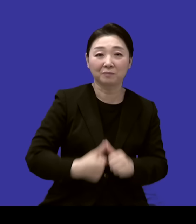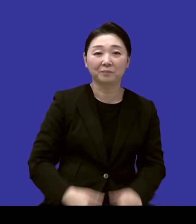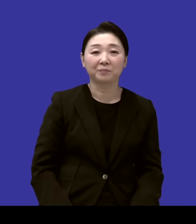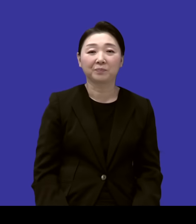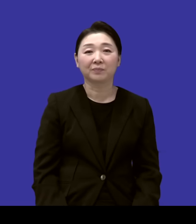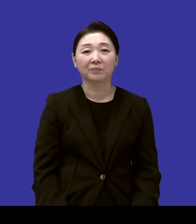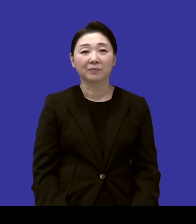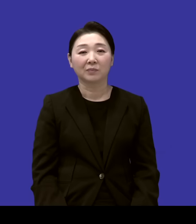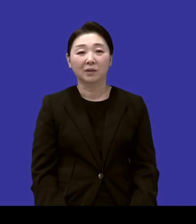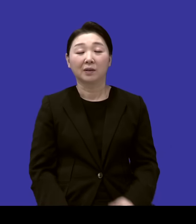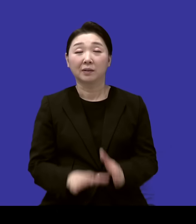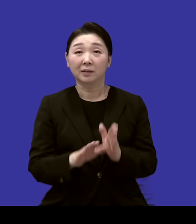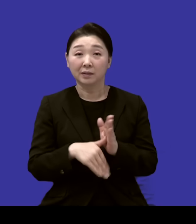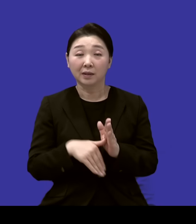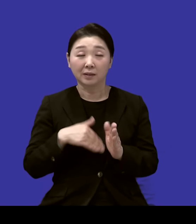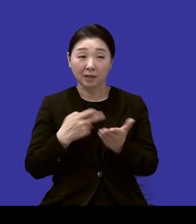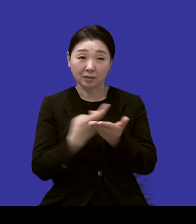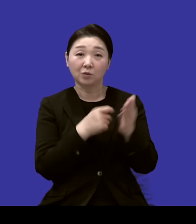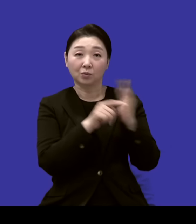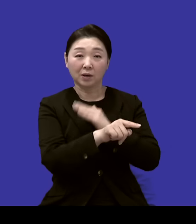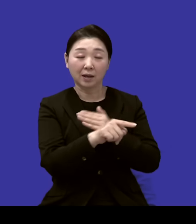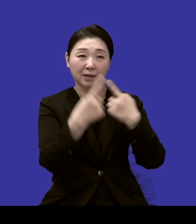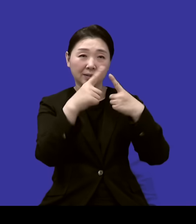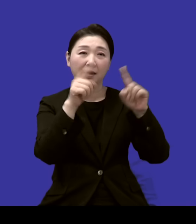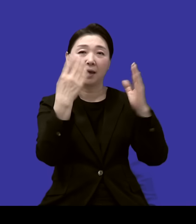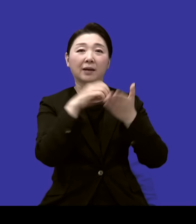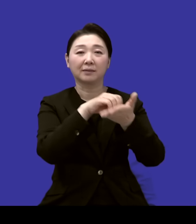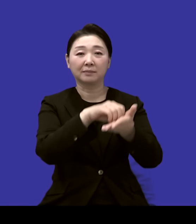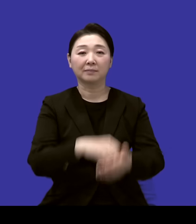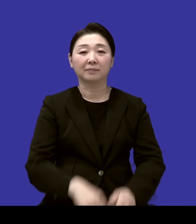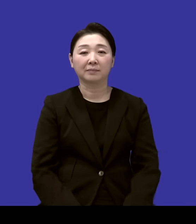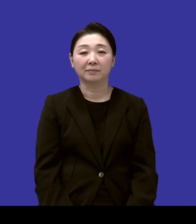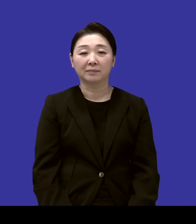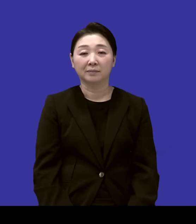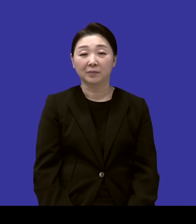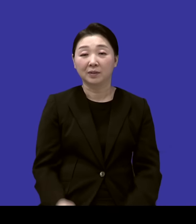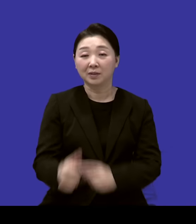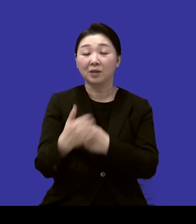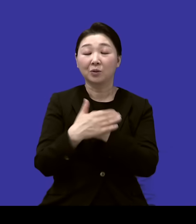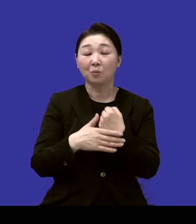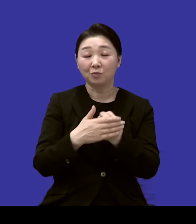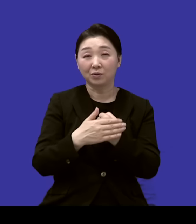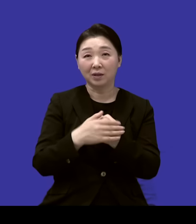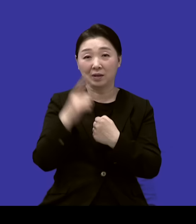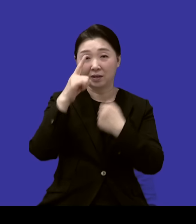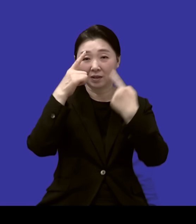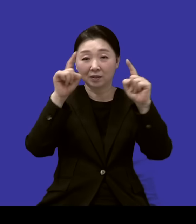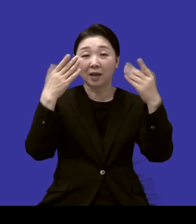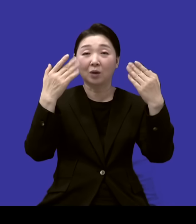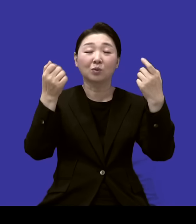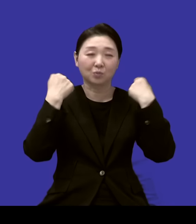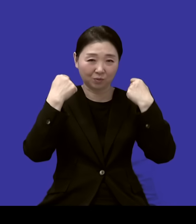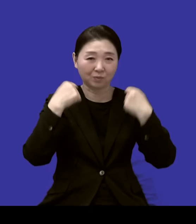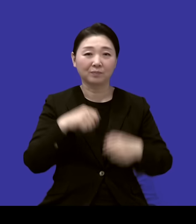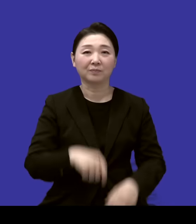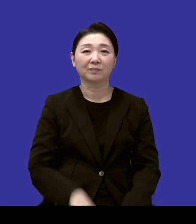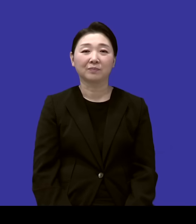이제 제주도에 가게 되면서 대학을 또 가게 되었고 이분 덕분에 대학교 졸업을 하게 되었어요. 아니 이런